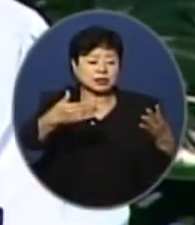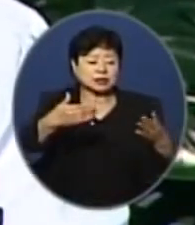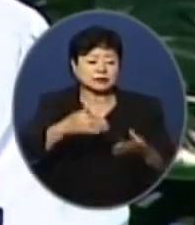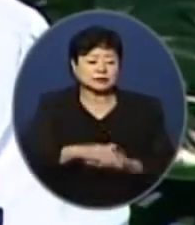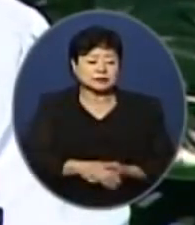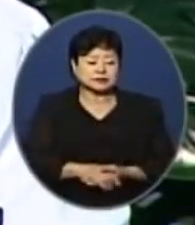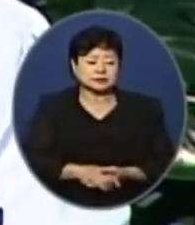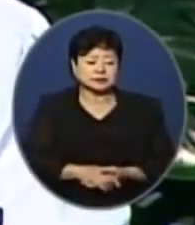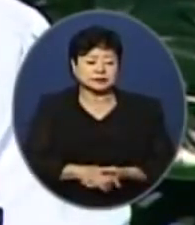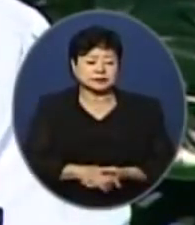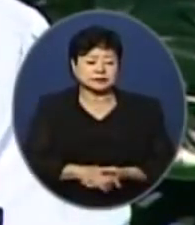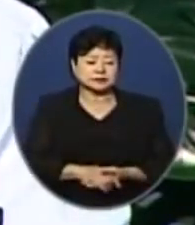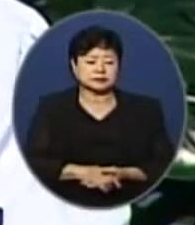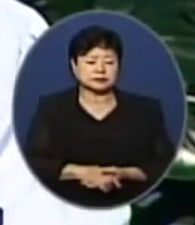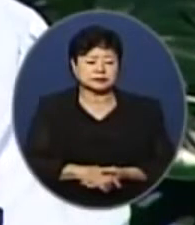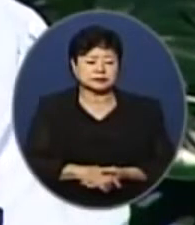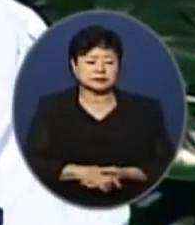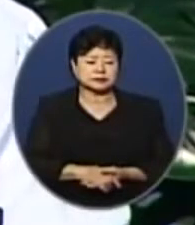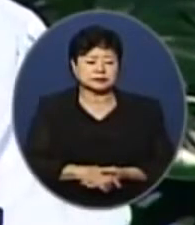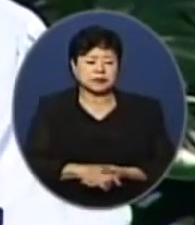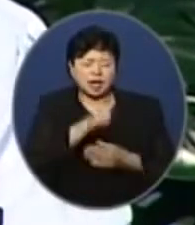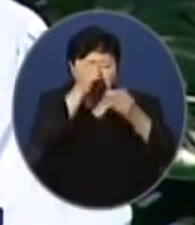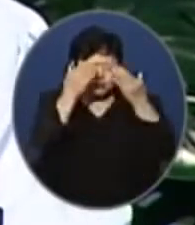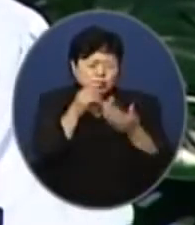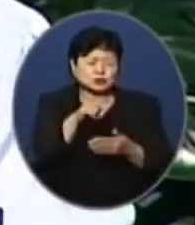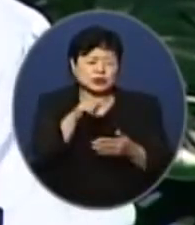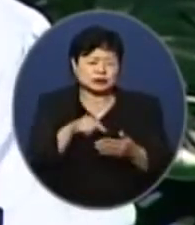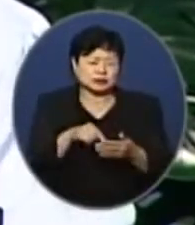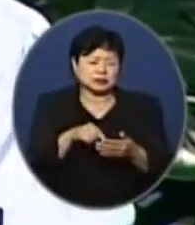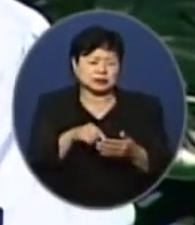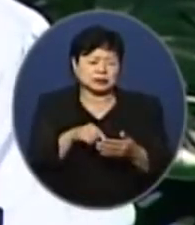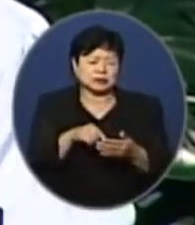베를린에 있는 폴로센피르크 강제수용소에서